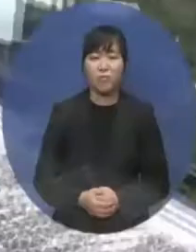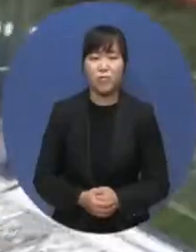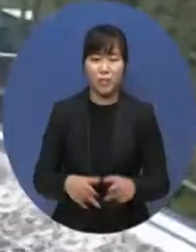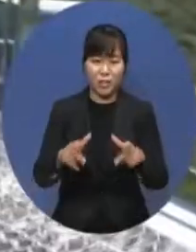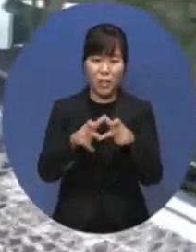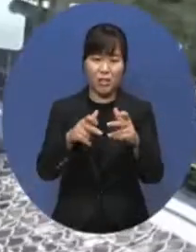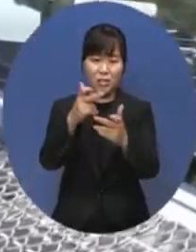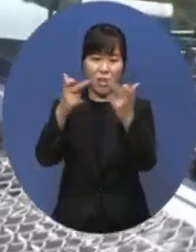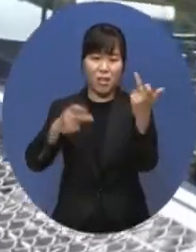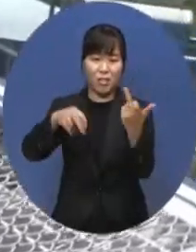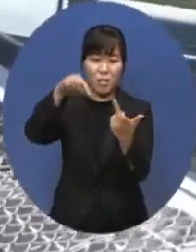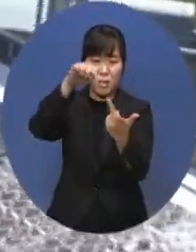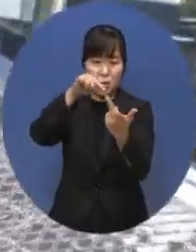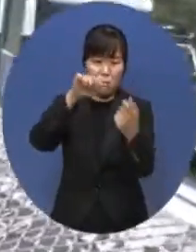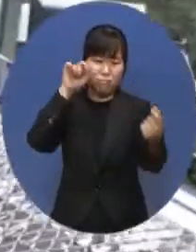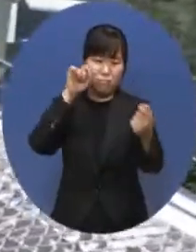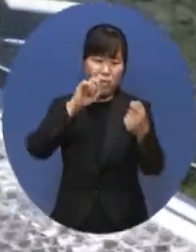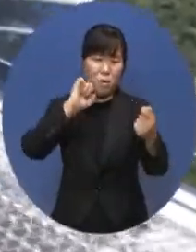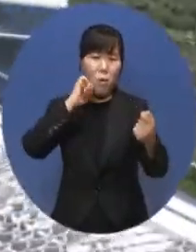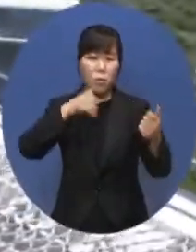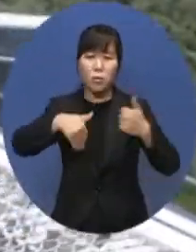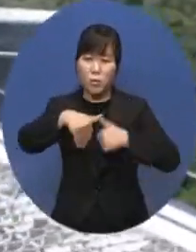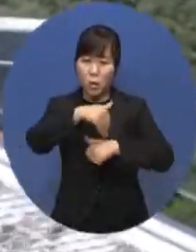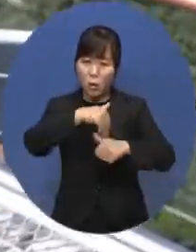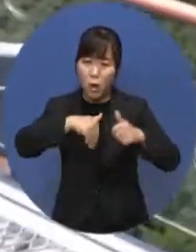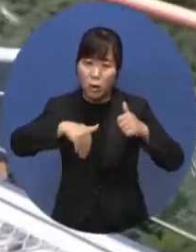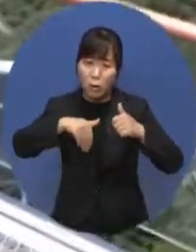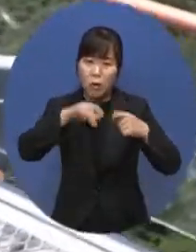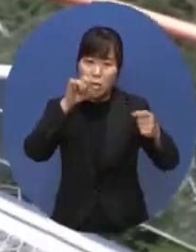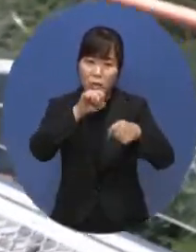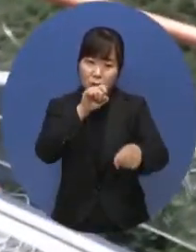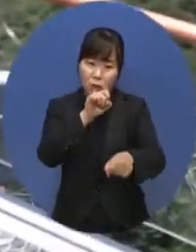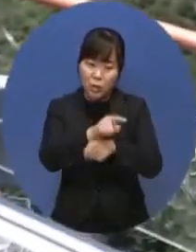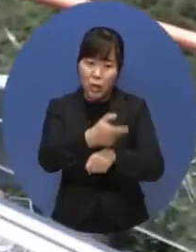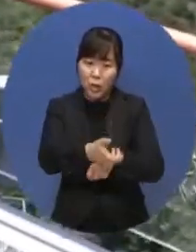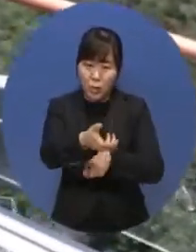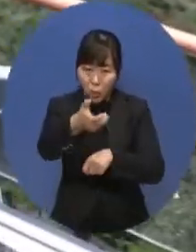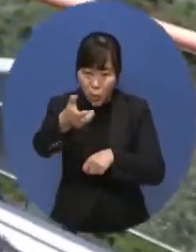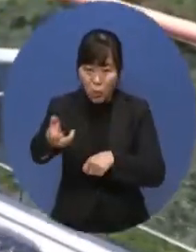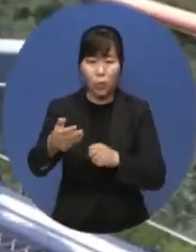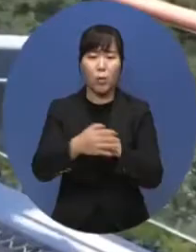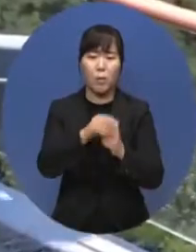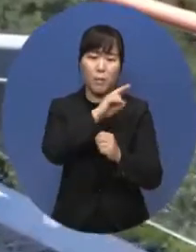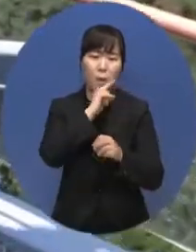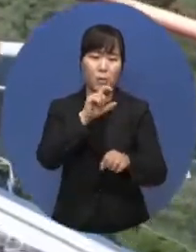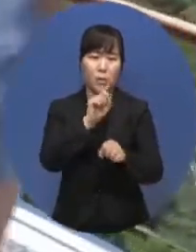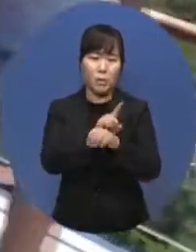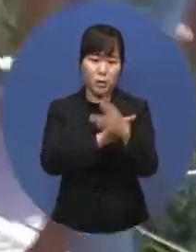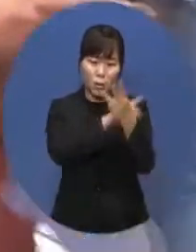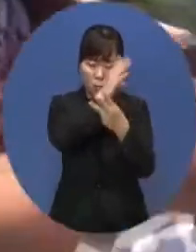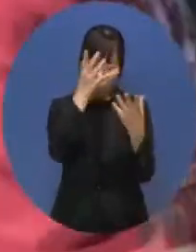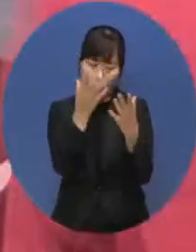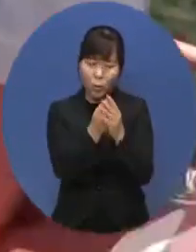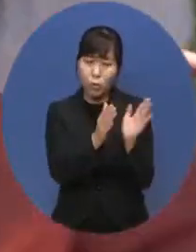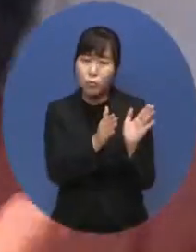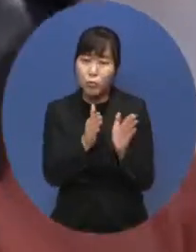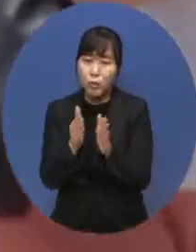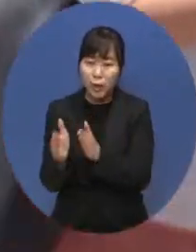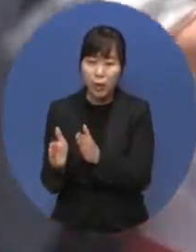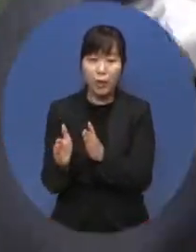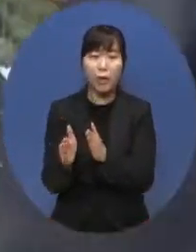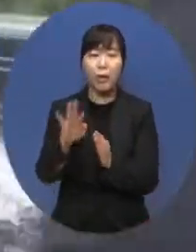장애인들은 산 정상에서 접근하기 어려운 상황에 접근성과 이동성, 편의성의 삼박자가 고루